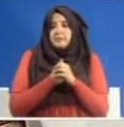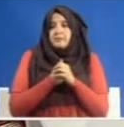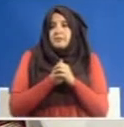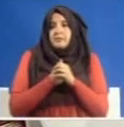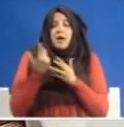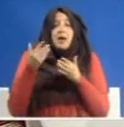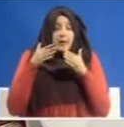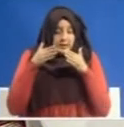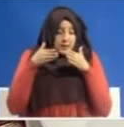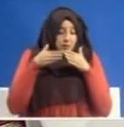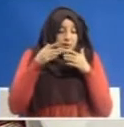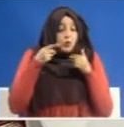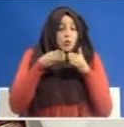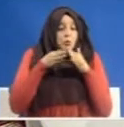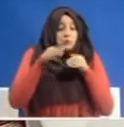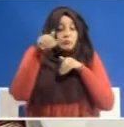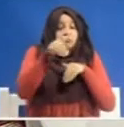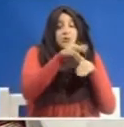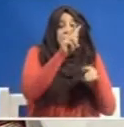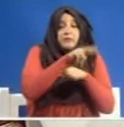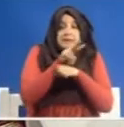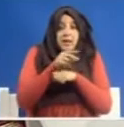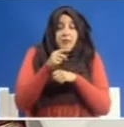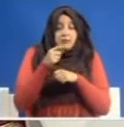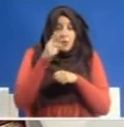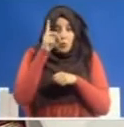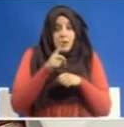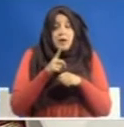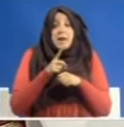زيارة المقبرة؟ وهل صحيح أن الميت يشوفنا؟